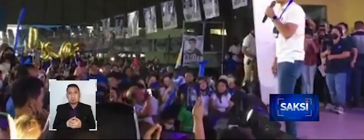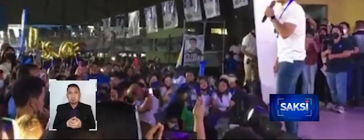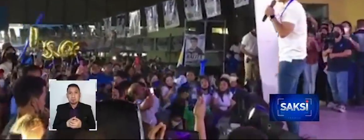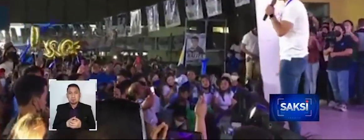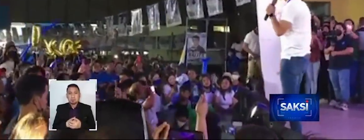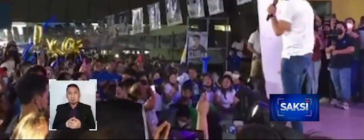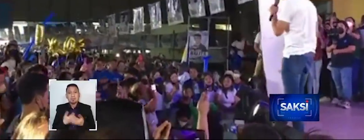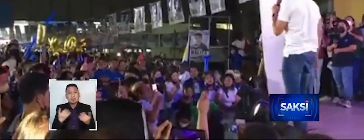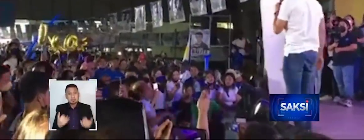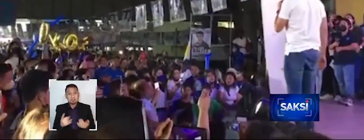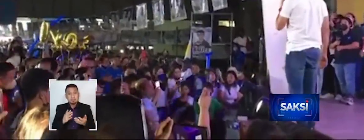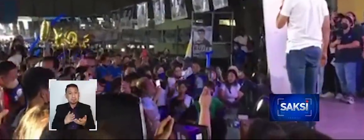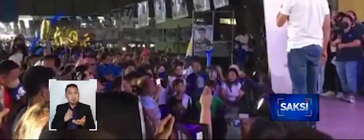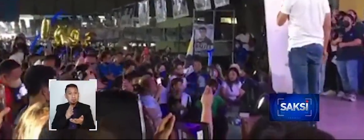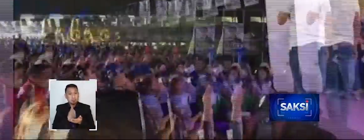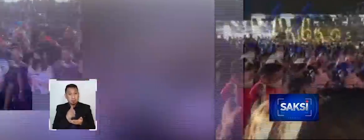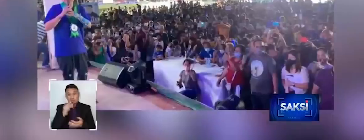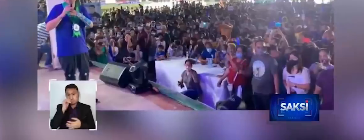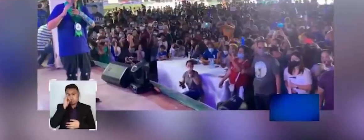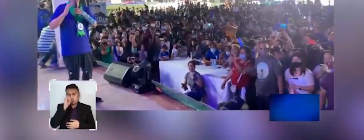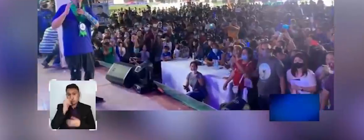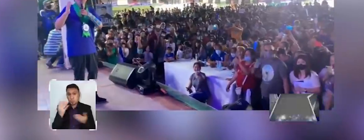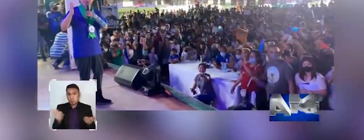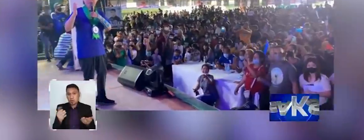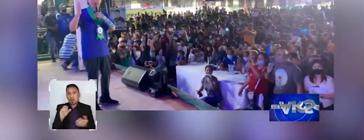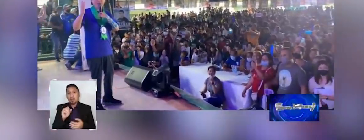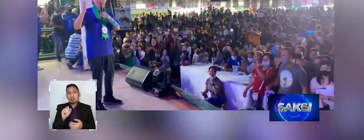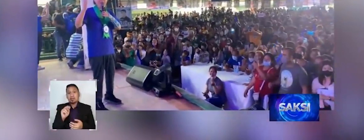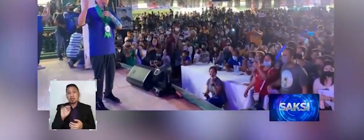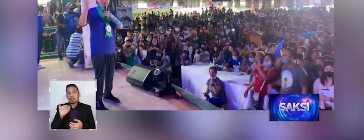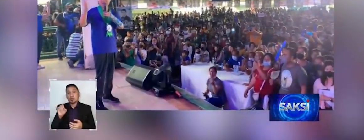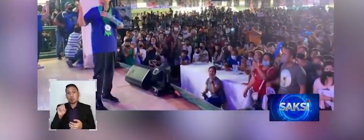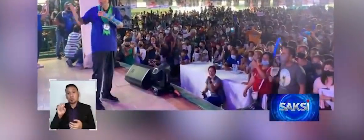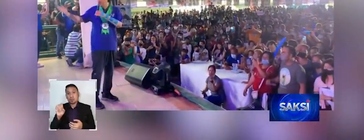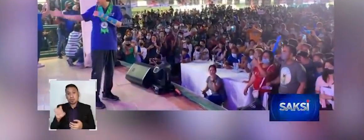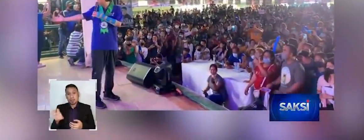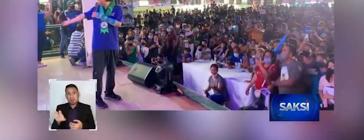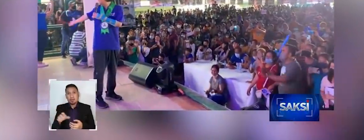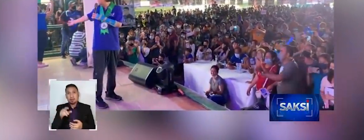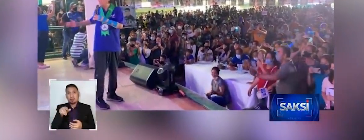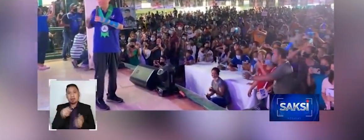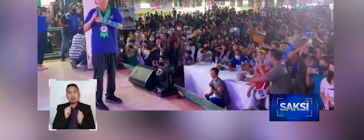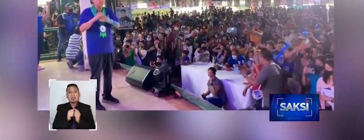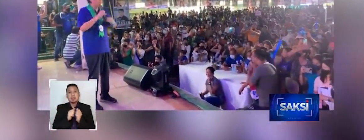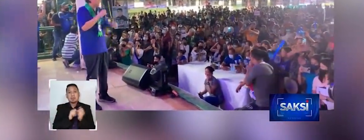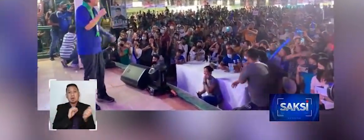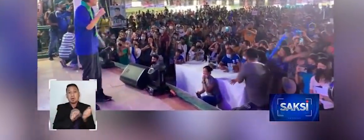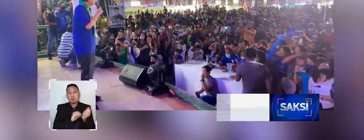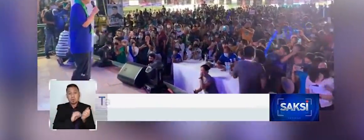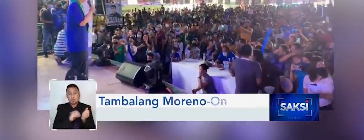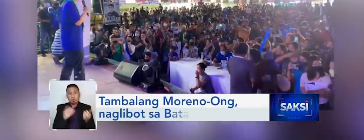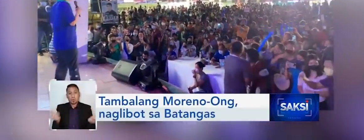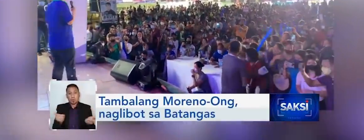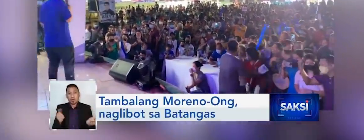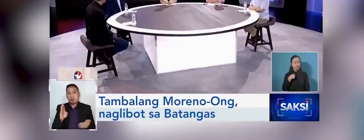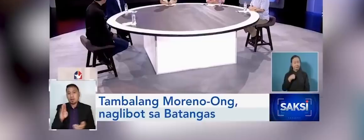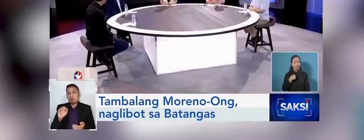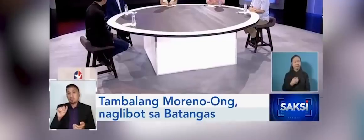Nagpunta rin si Moreno sa bayan ng San Jose. Nakasama naman si Doc Willyong sa campaign rally sa bayan ng Balete.